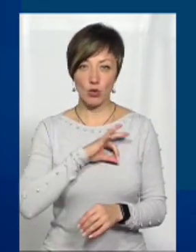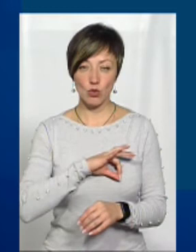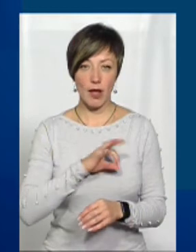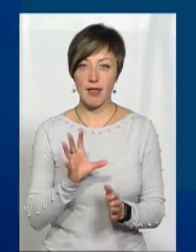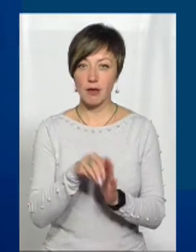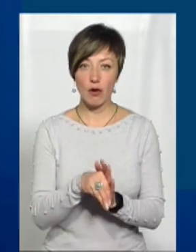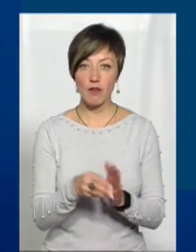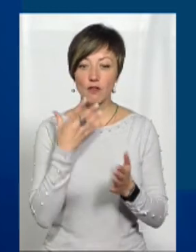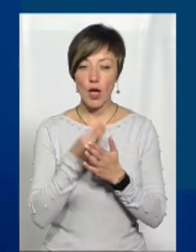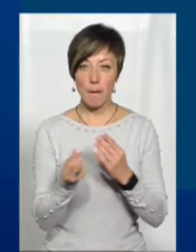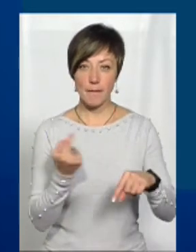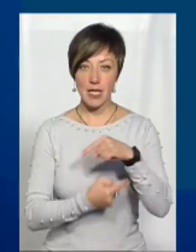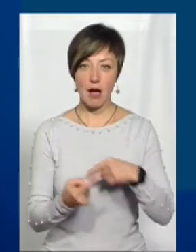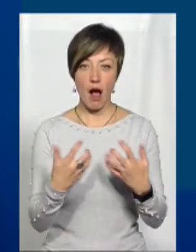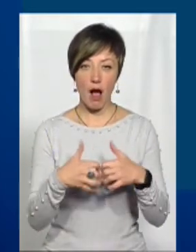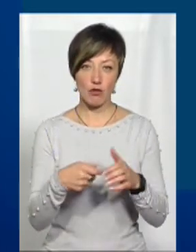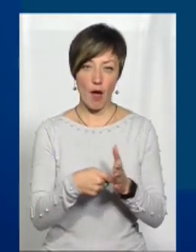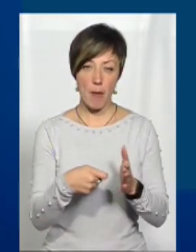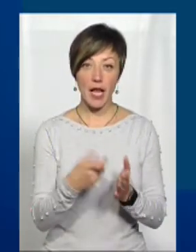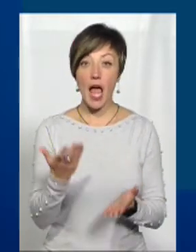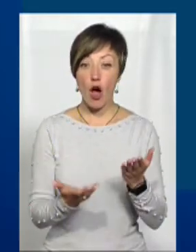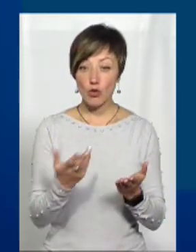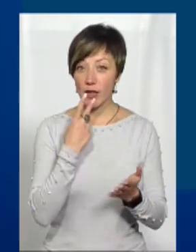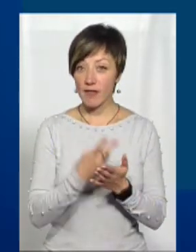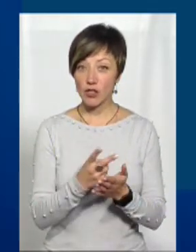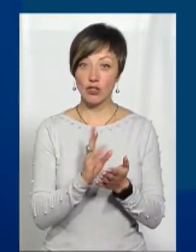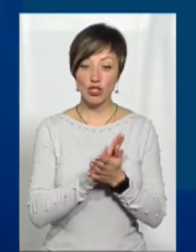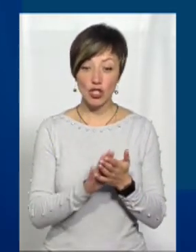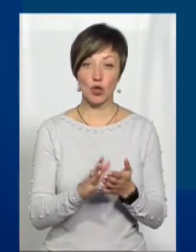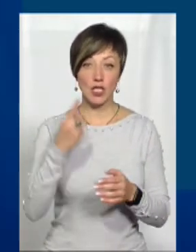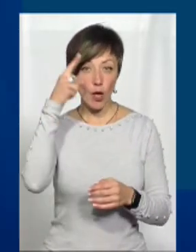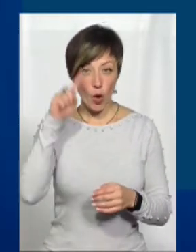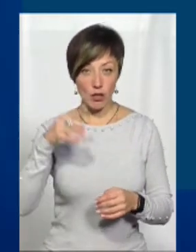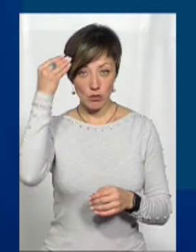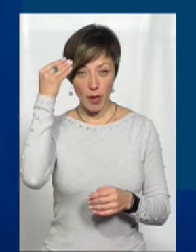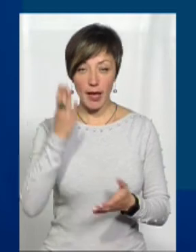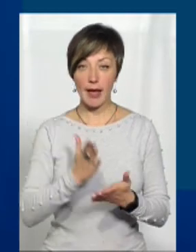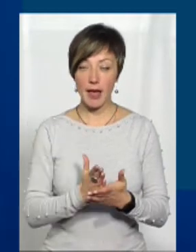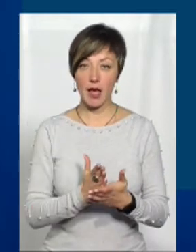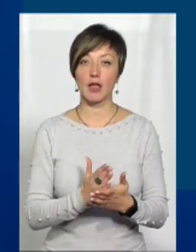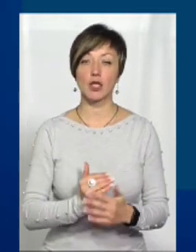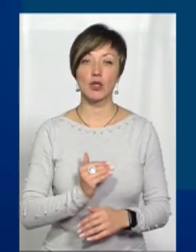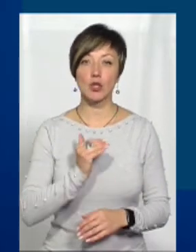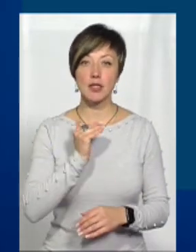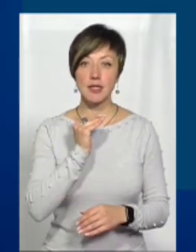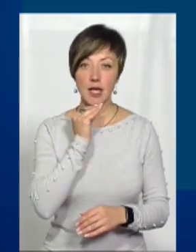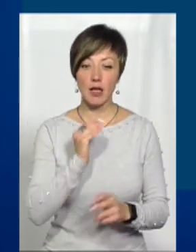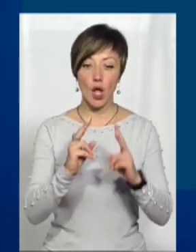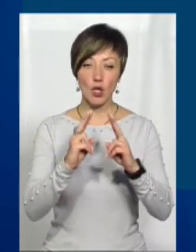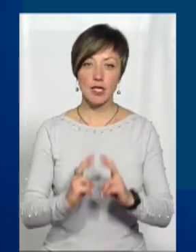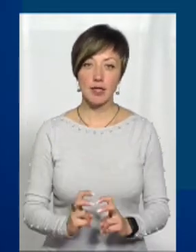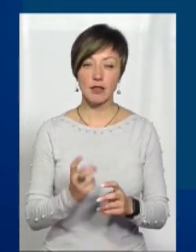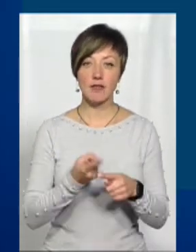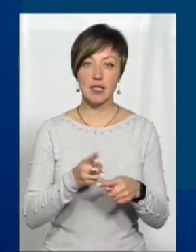не запроваджуючи в своєму бізнесі касові апарати. Якщо дивитися чисто з теоретичної точки зору, є достатньо системне дослідження,